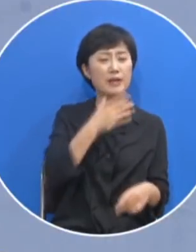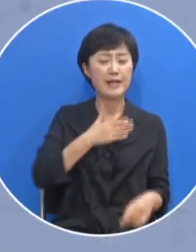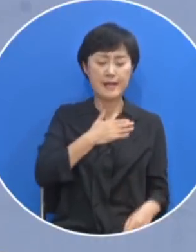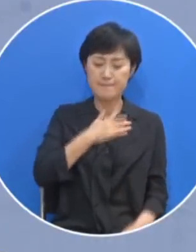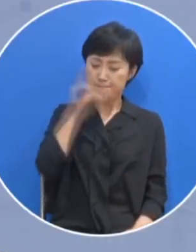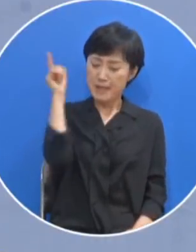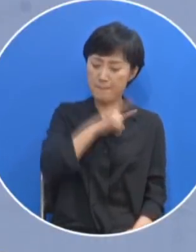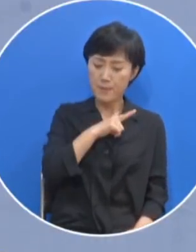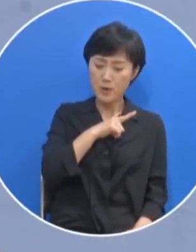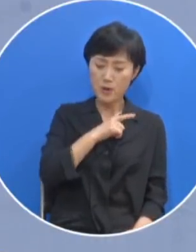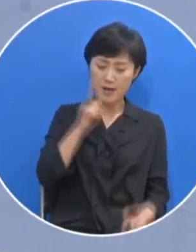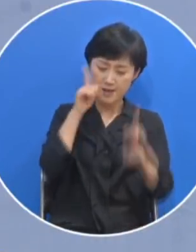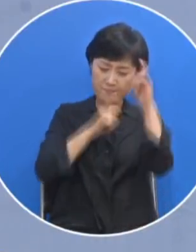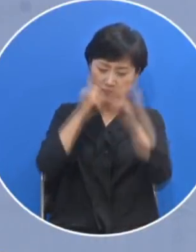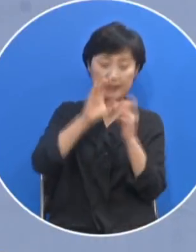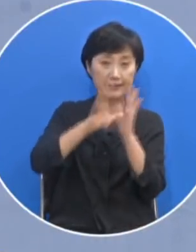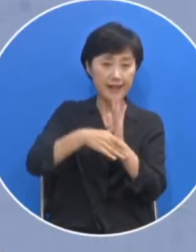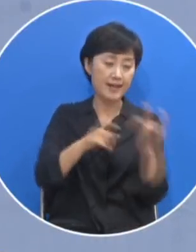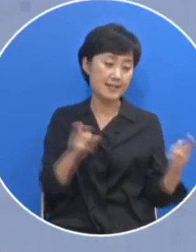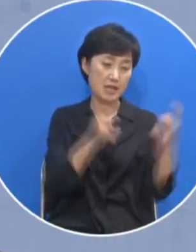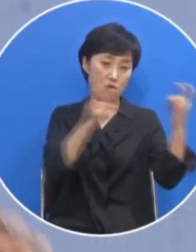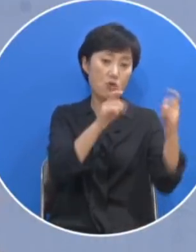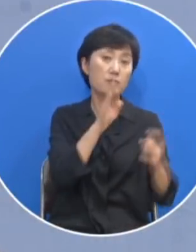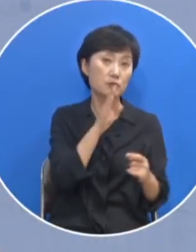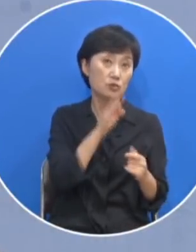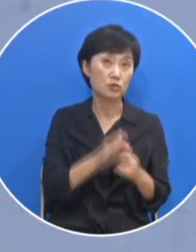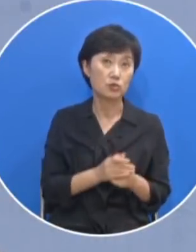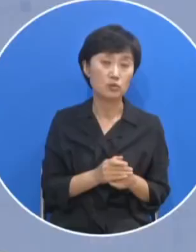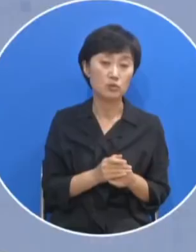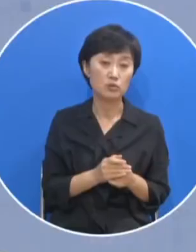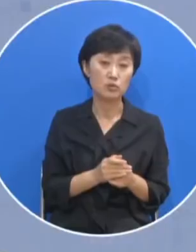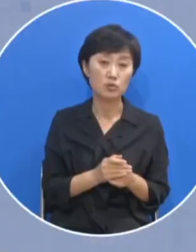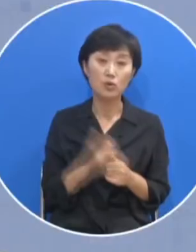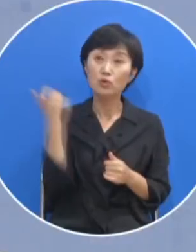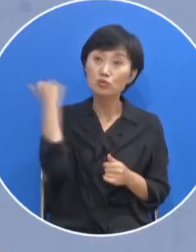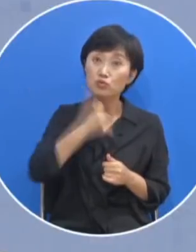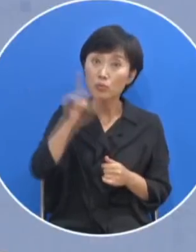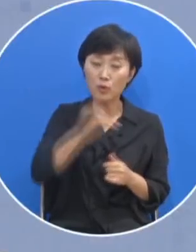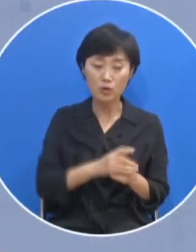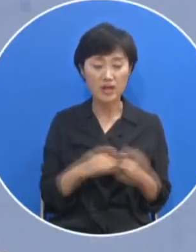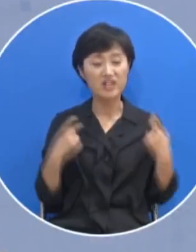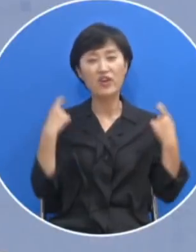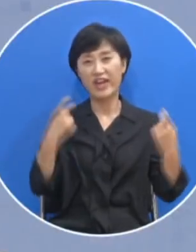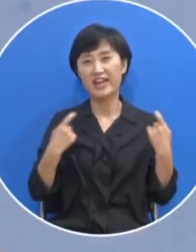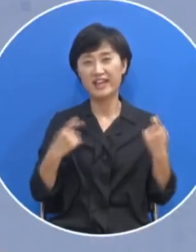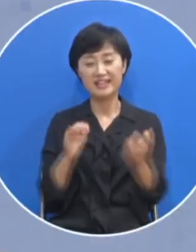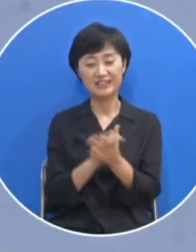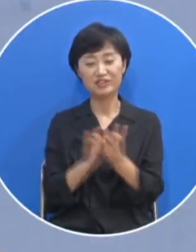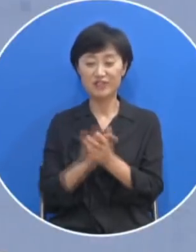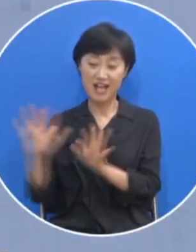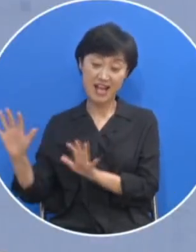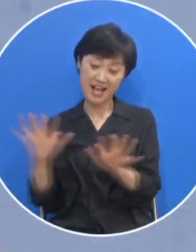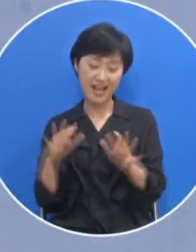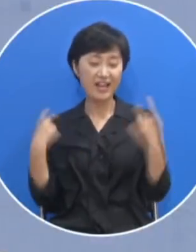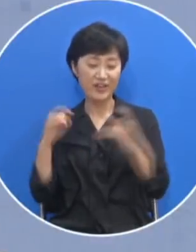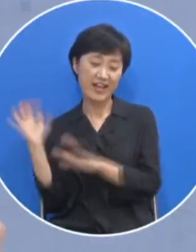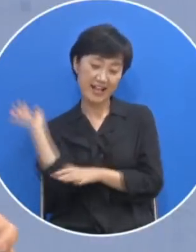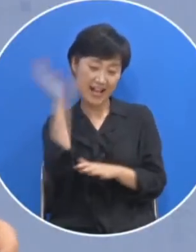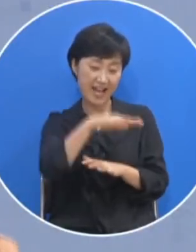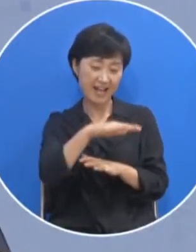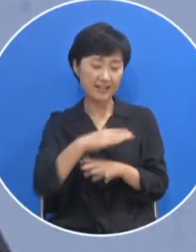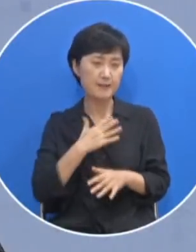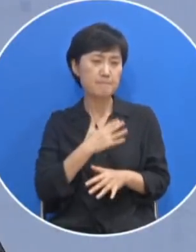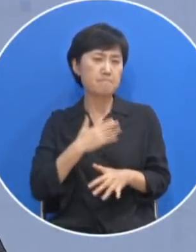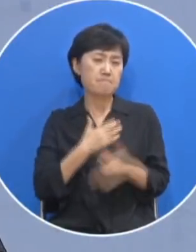그렇죠 파이 권위로 띄우게 얻어 사람 기분 너무 친구들이 놀러 가도 싸우자 나요 살인 도구로 왜 너 뒤부터 보니까 어디 보내게 옛 젤